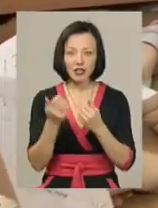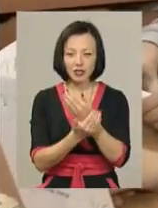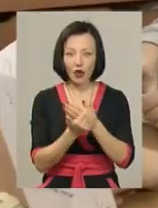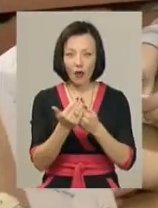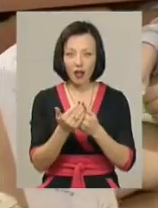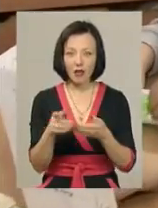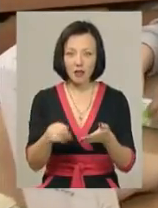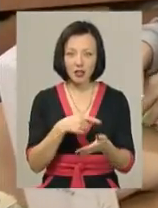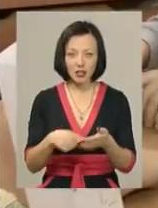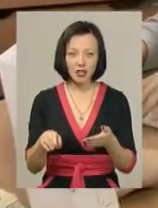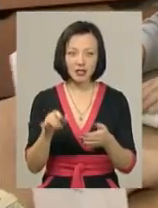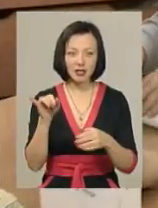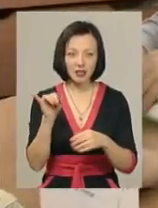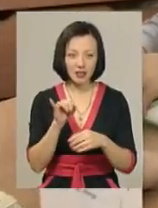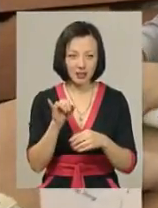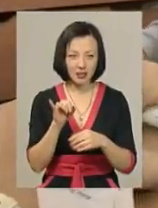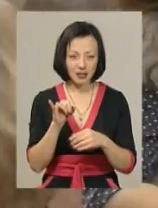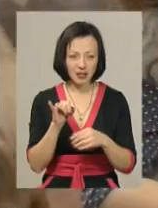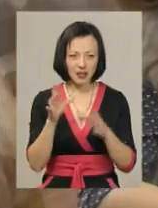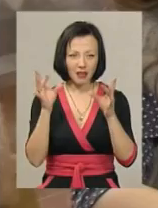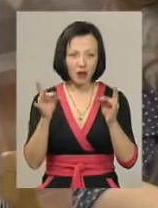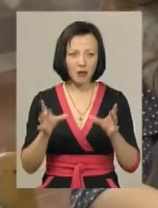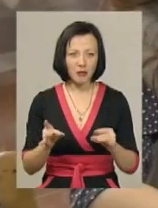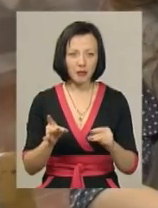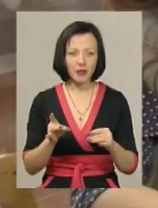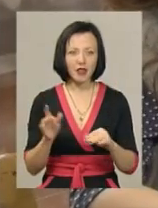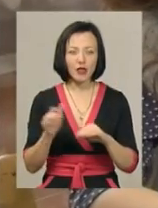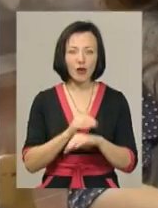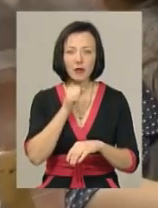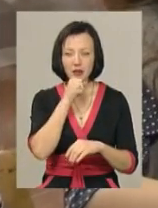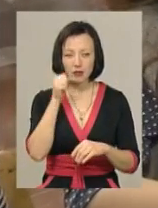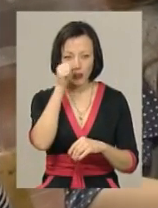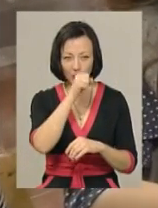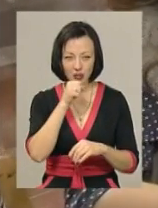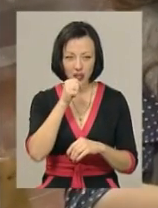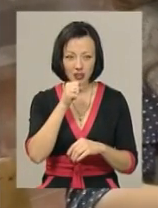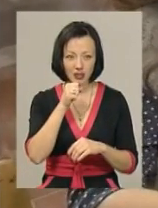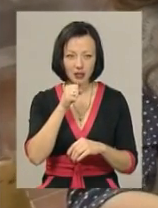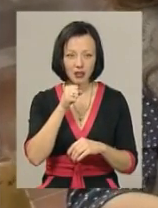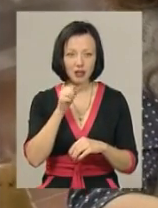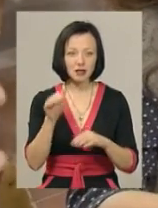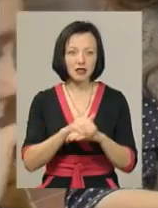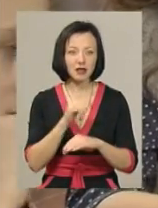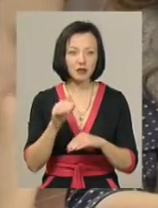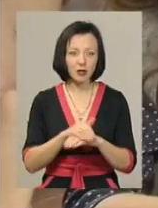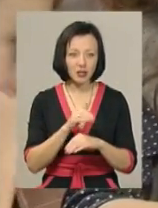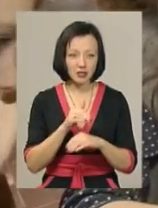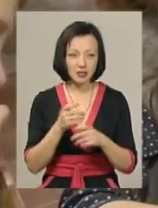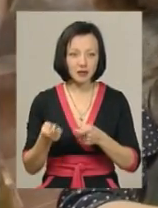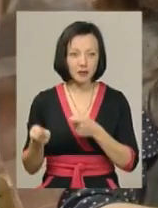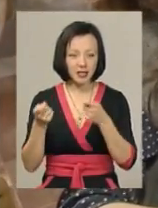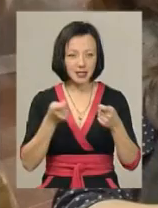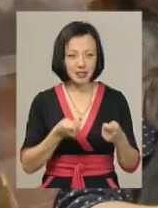набор драконлоя любий Дід Мороз будь ласка